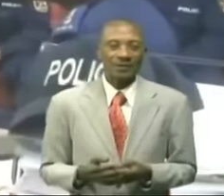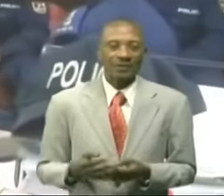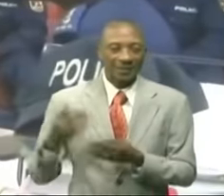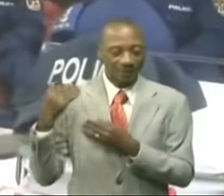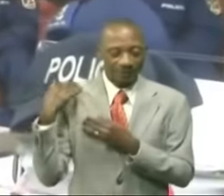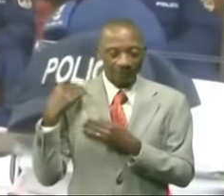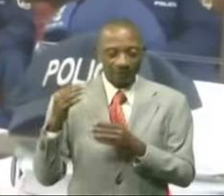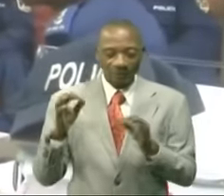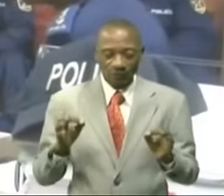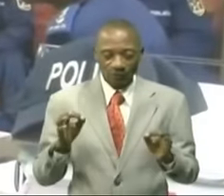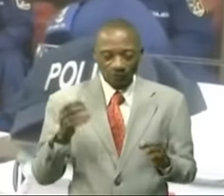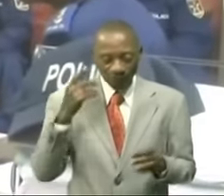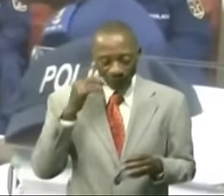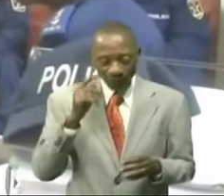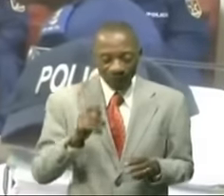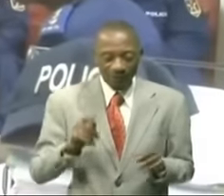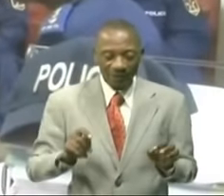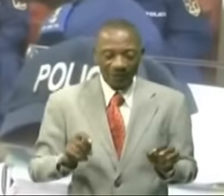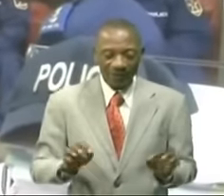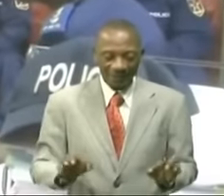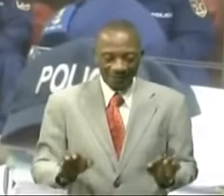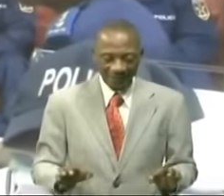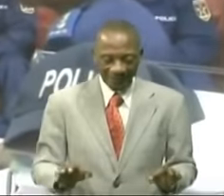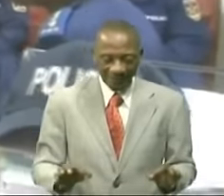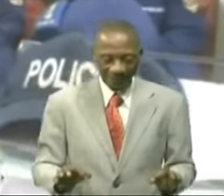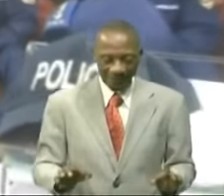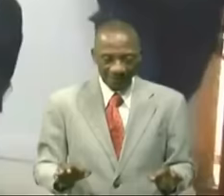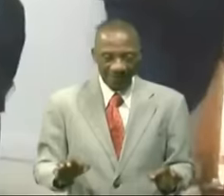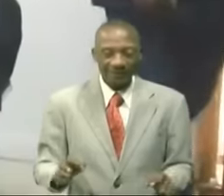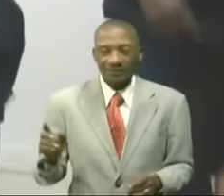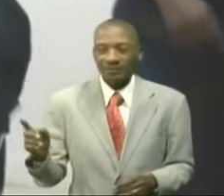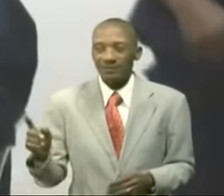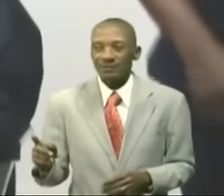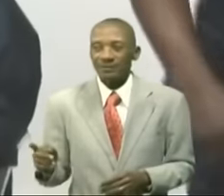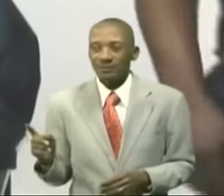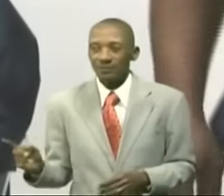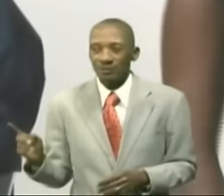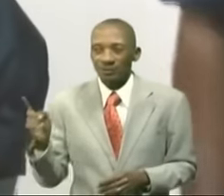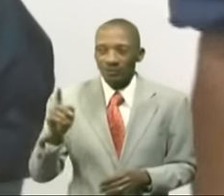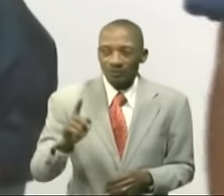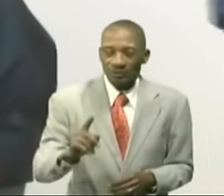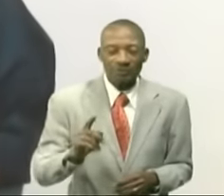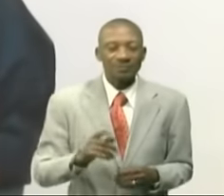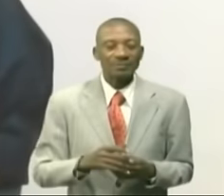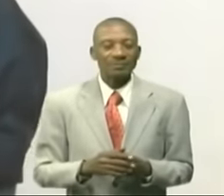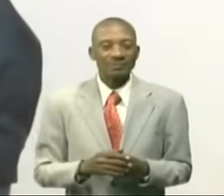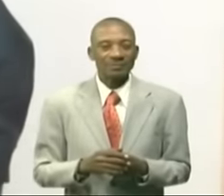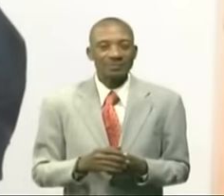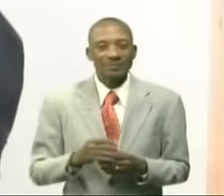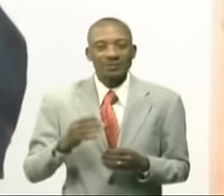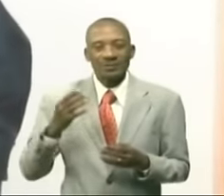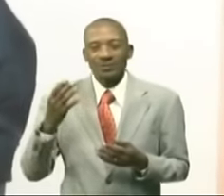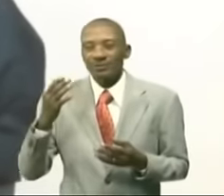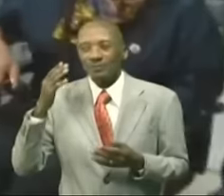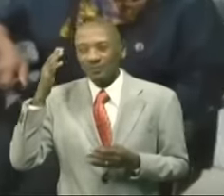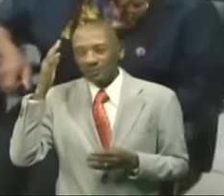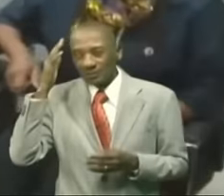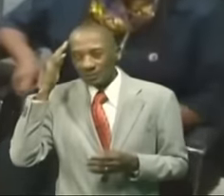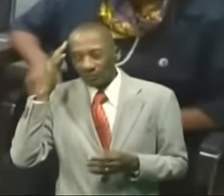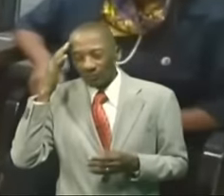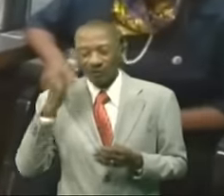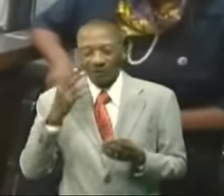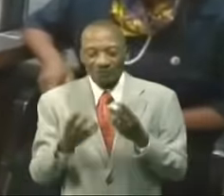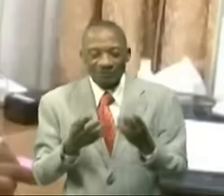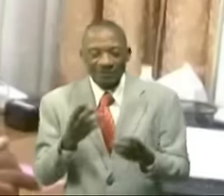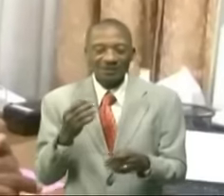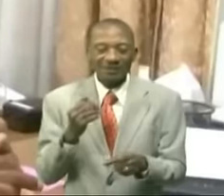au commissariat provincial de Kinshasa où, après avoir reçu les honneurs, a visité différents bureaux de travail pour